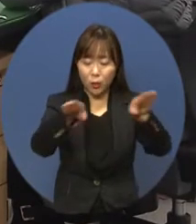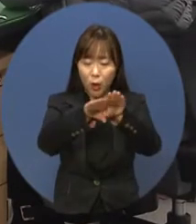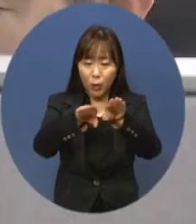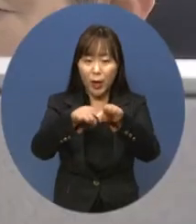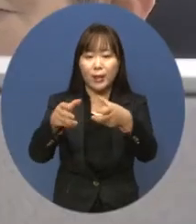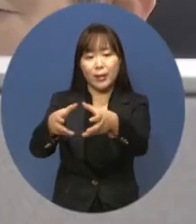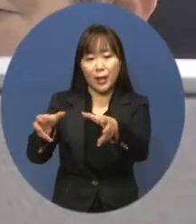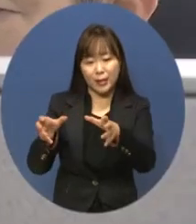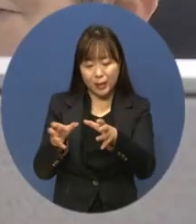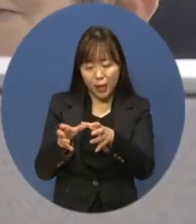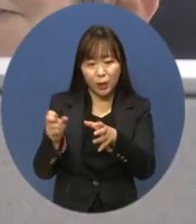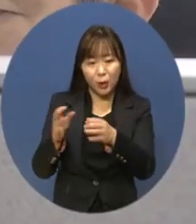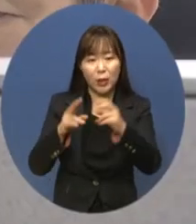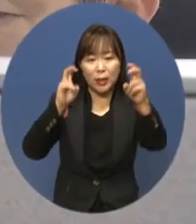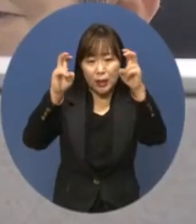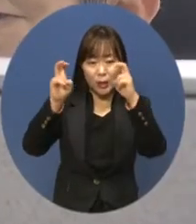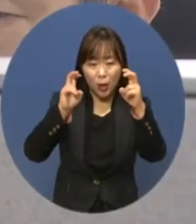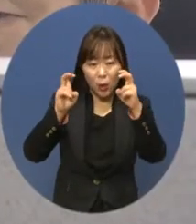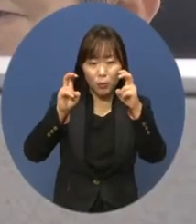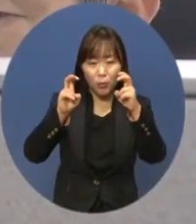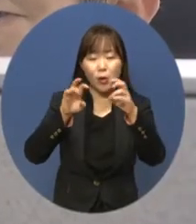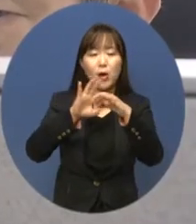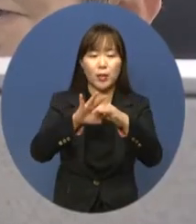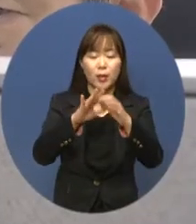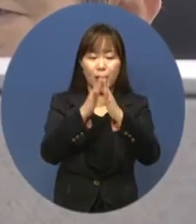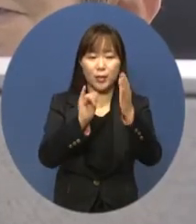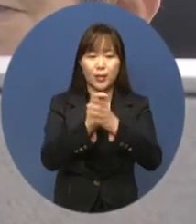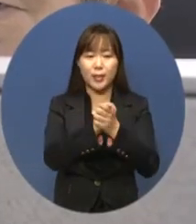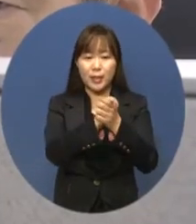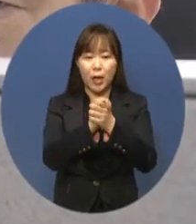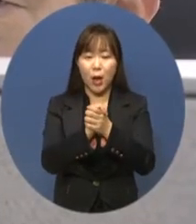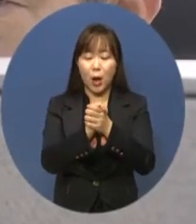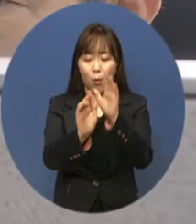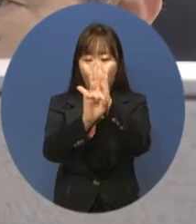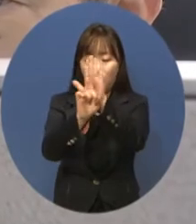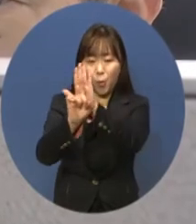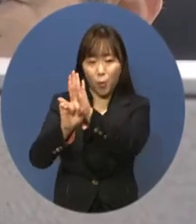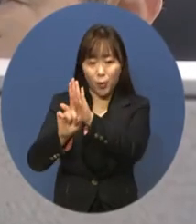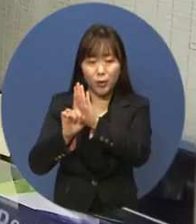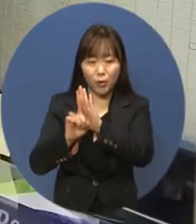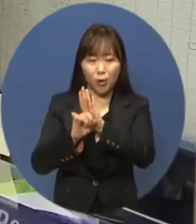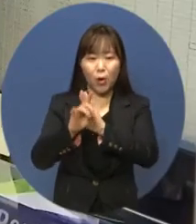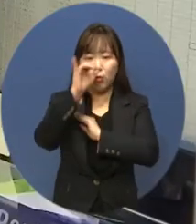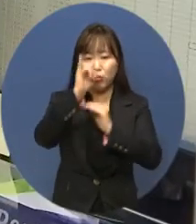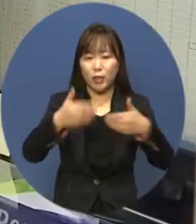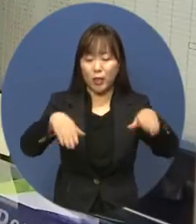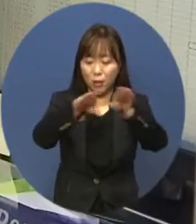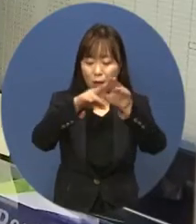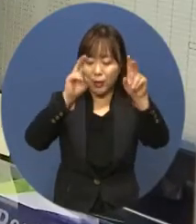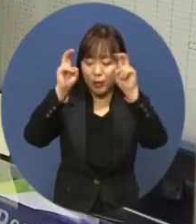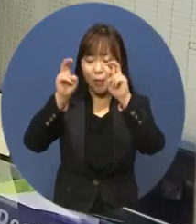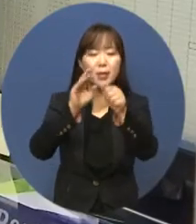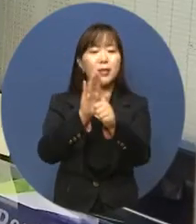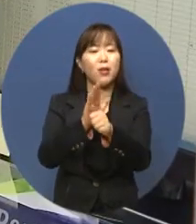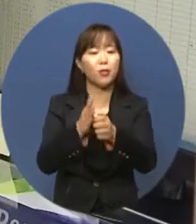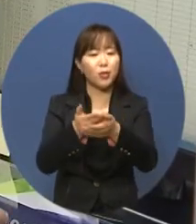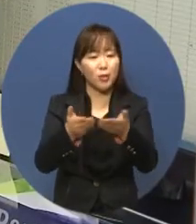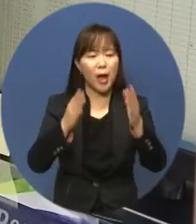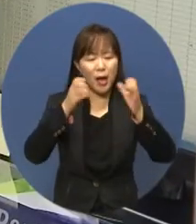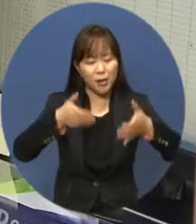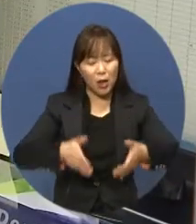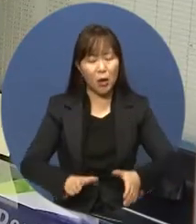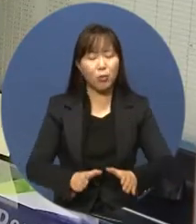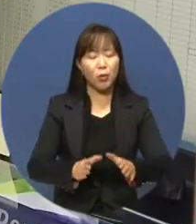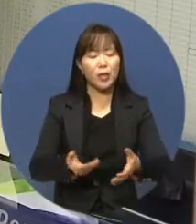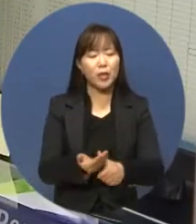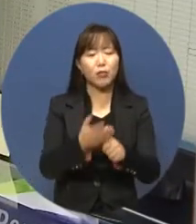단체 또 기업체를 대상으로 가족친화 공모를 실시해 우소 기관 및 기업의 지원 해 아이낳고